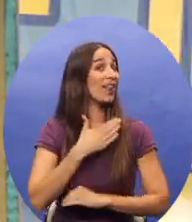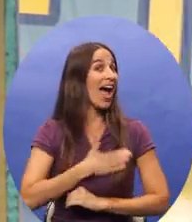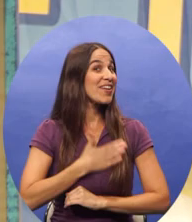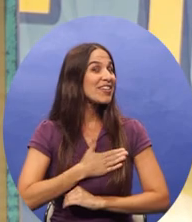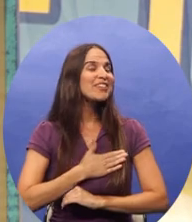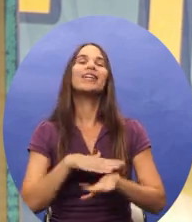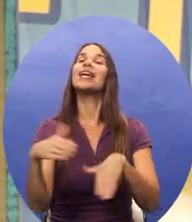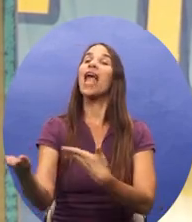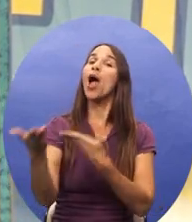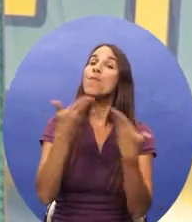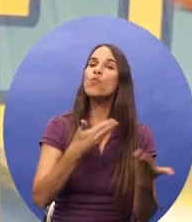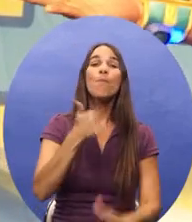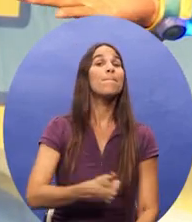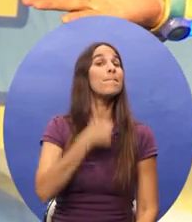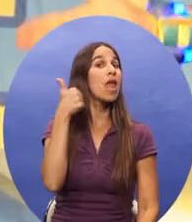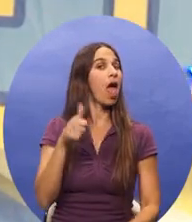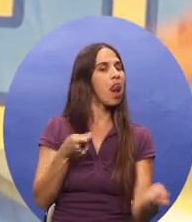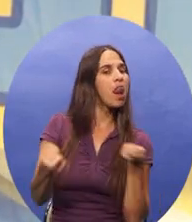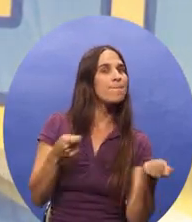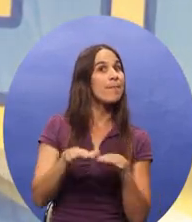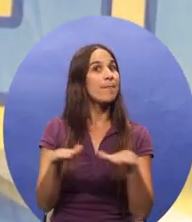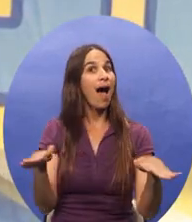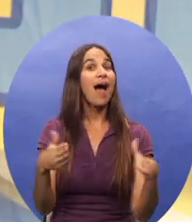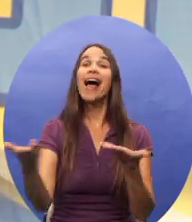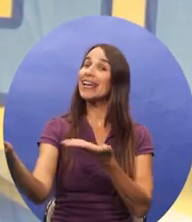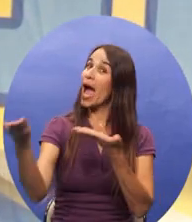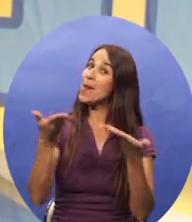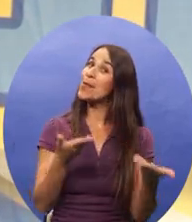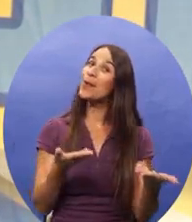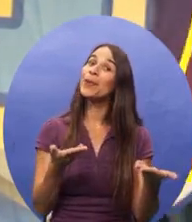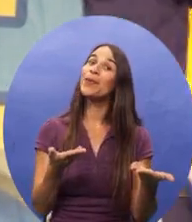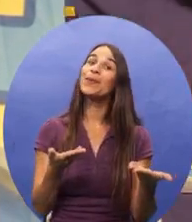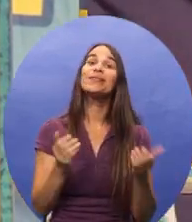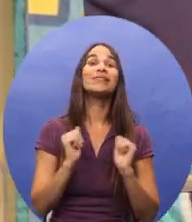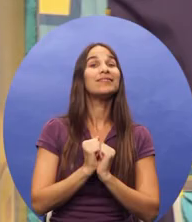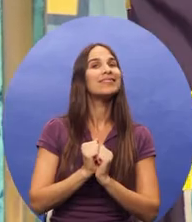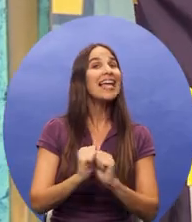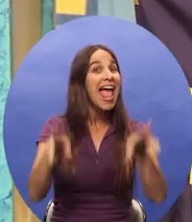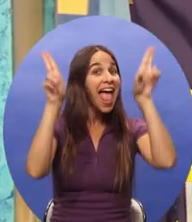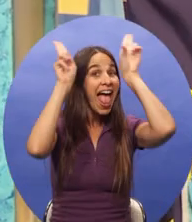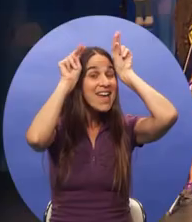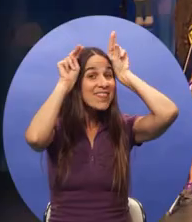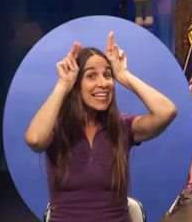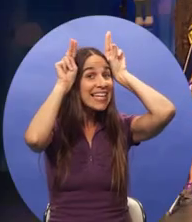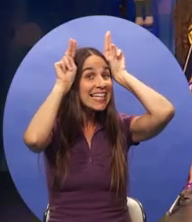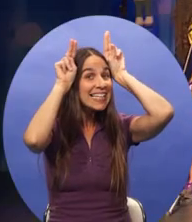אחרון אחרון חביב, קבלו את מנהל הבמה שלנו. קבלו את...